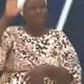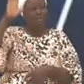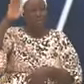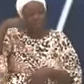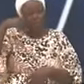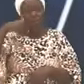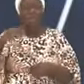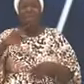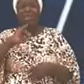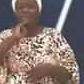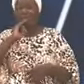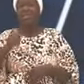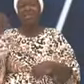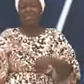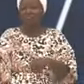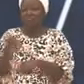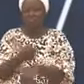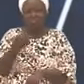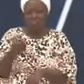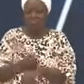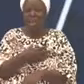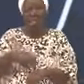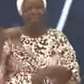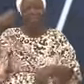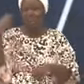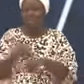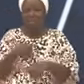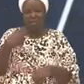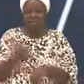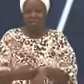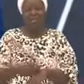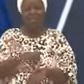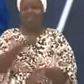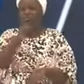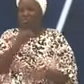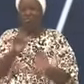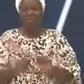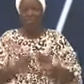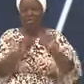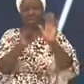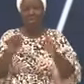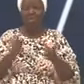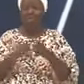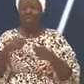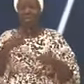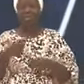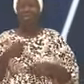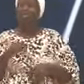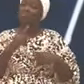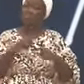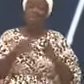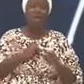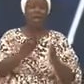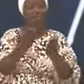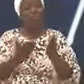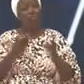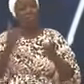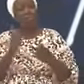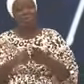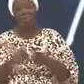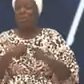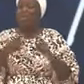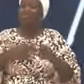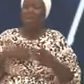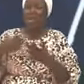il est il ne bouge pas il ne se soumet pas et tu te demandes je veux aussi mes bouquins et de